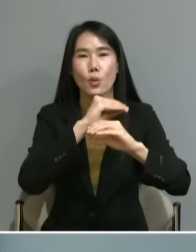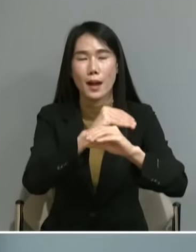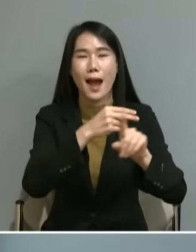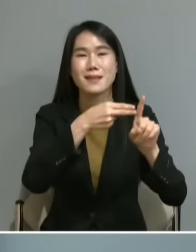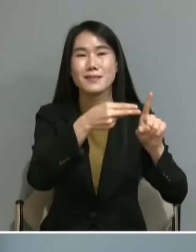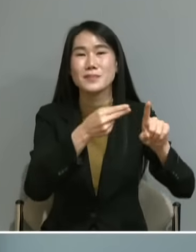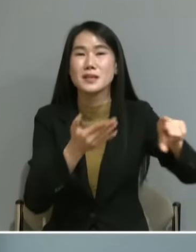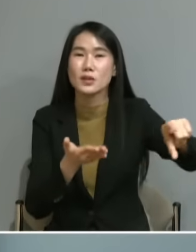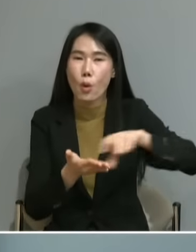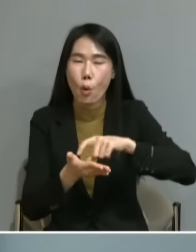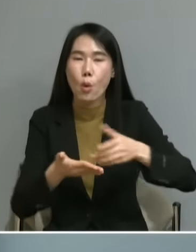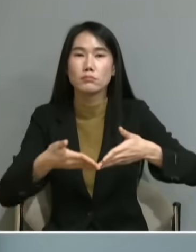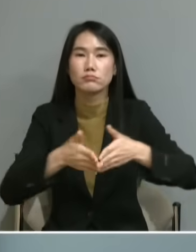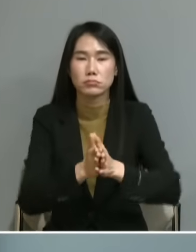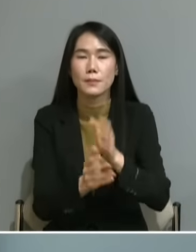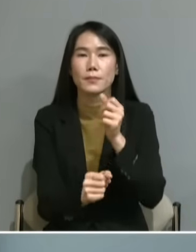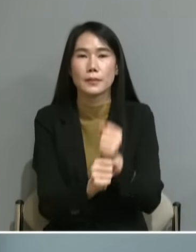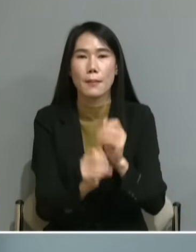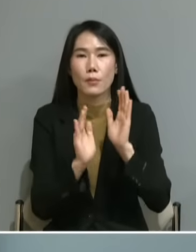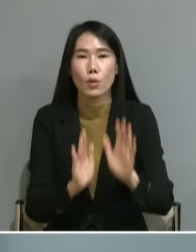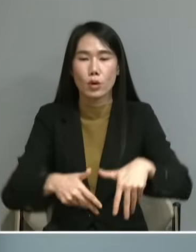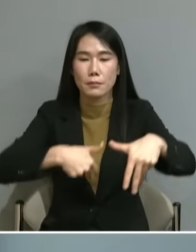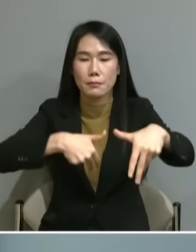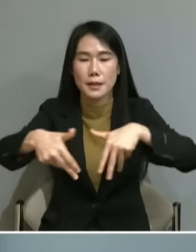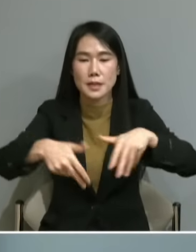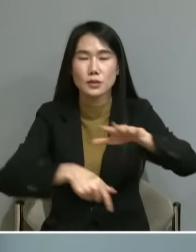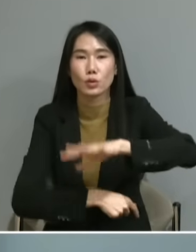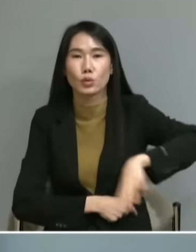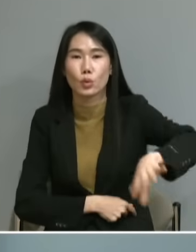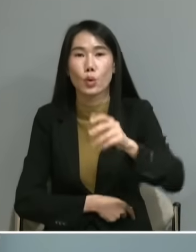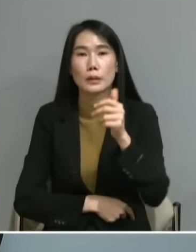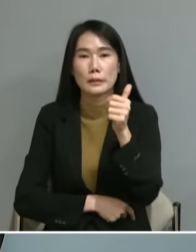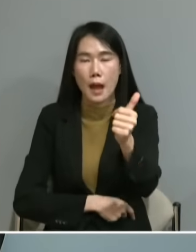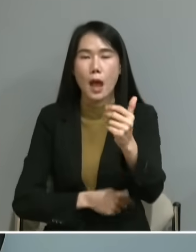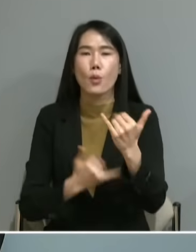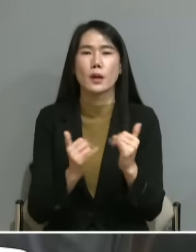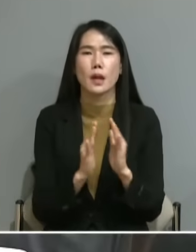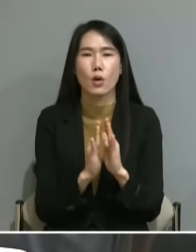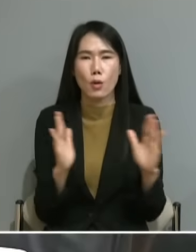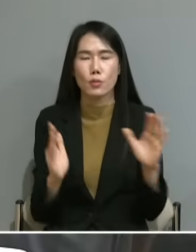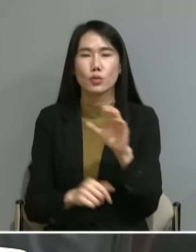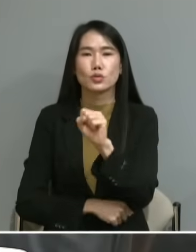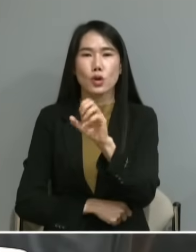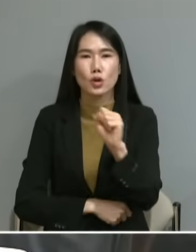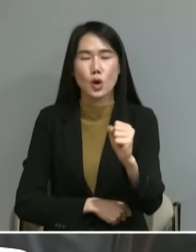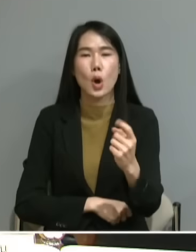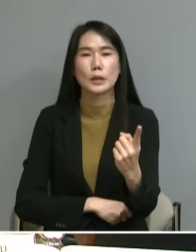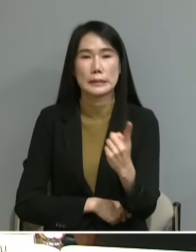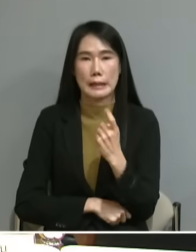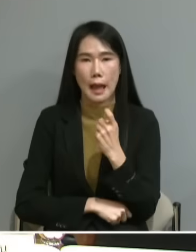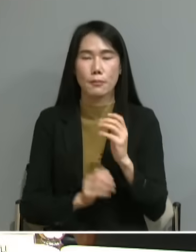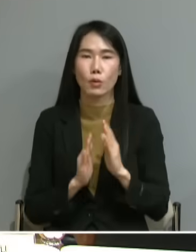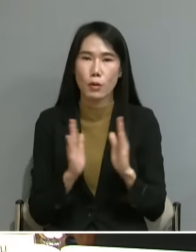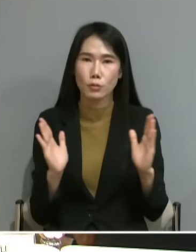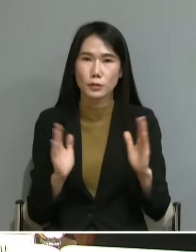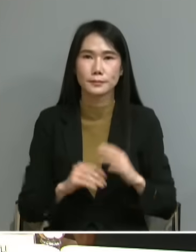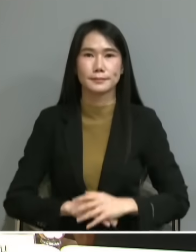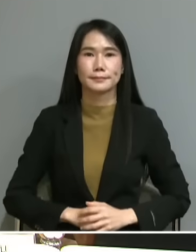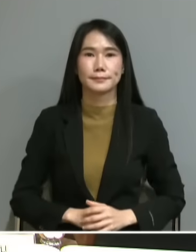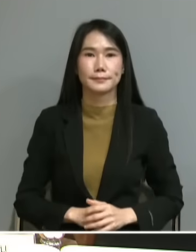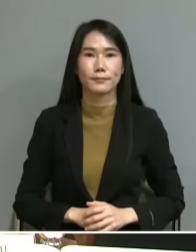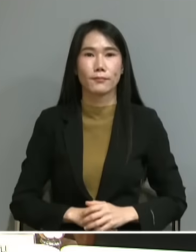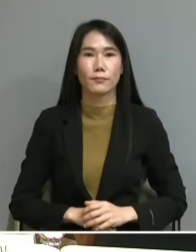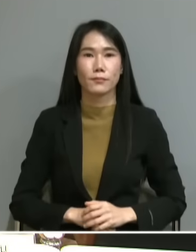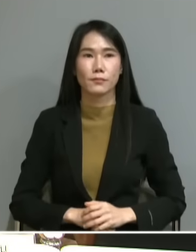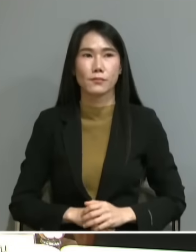เงิน 10,000 บาทผ่านดิจิตอลวอลเล็ตให้กับพี่น้องประชาชนได้นะครับก็ขอกราบขอบคุณท่านส.ส.ที่ถามคำถามนี้ครับ ครับ